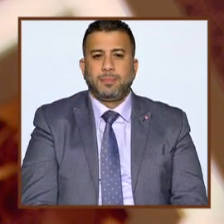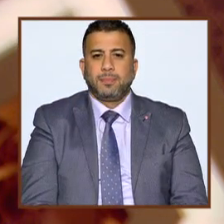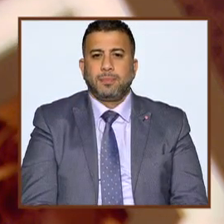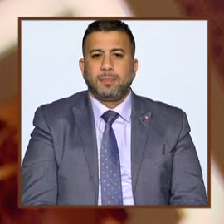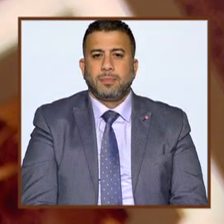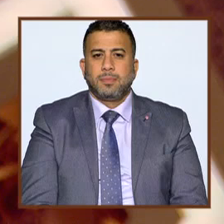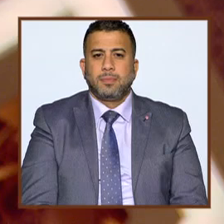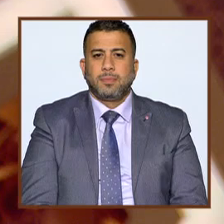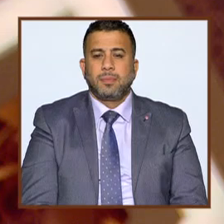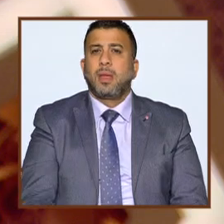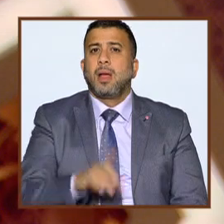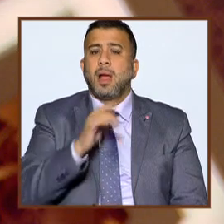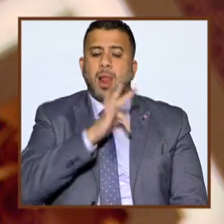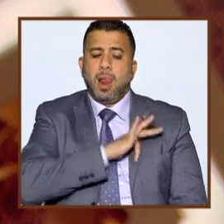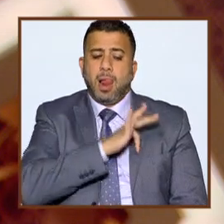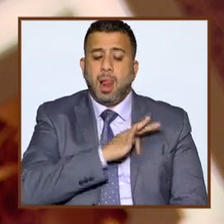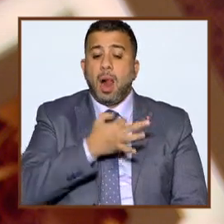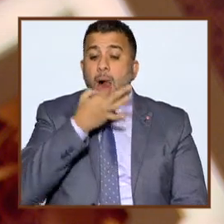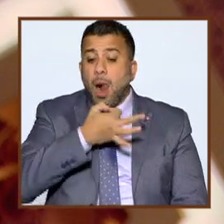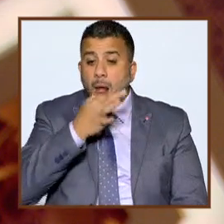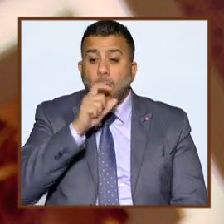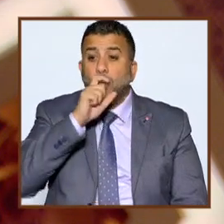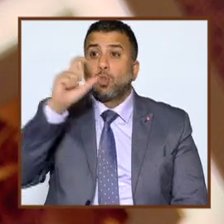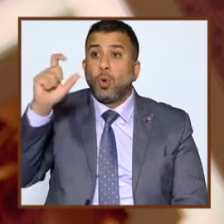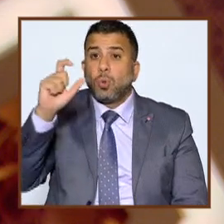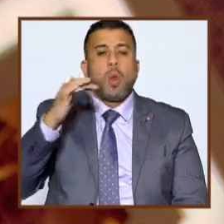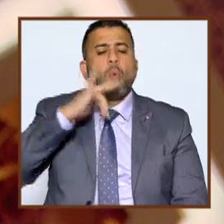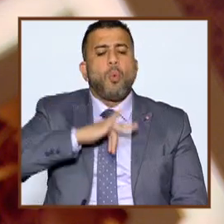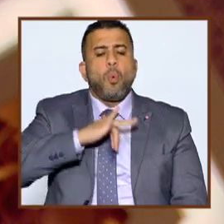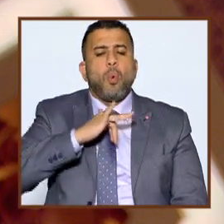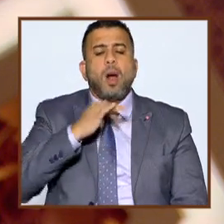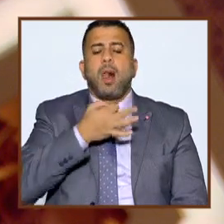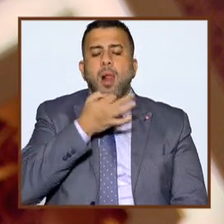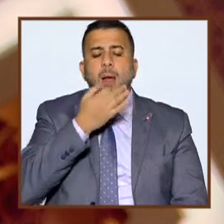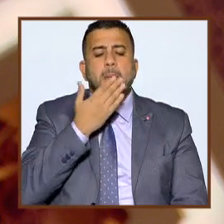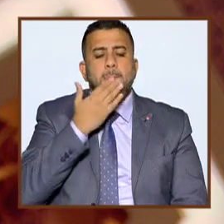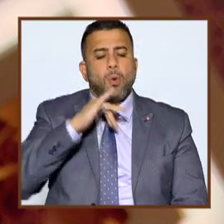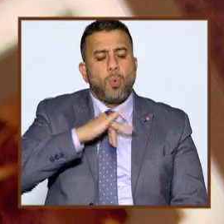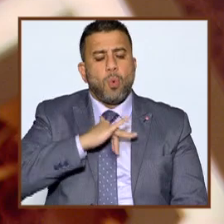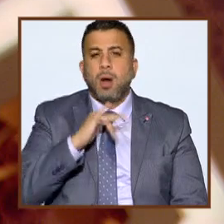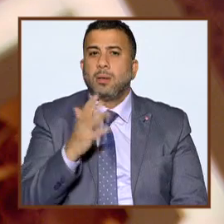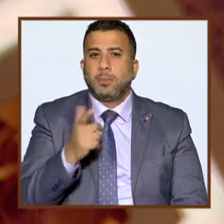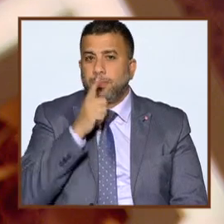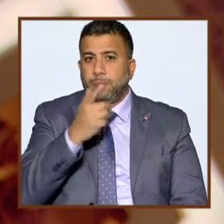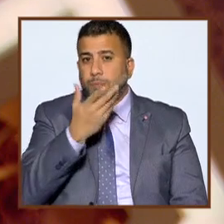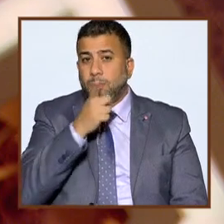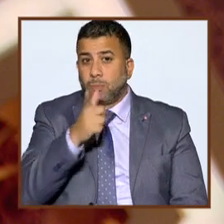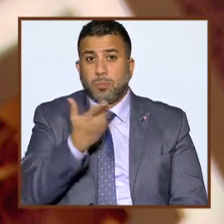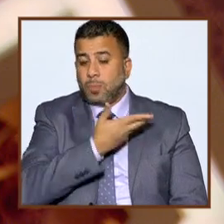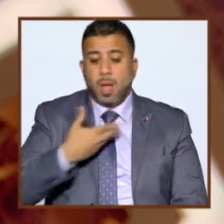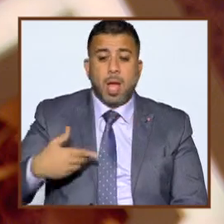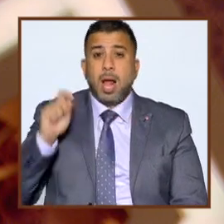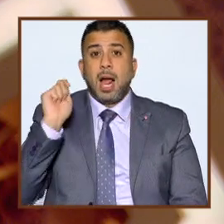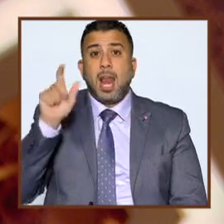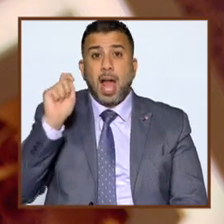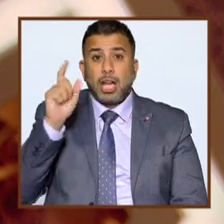التلفظ بها لسانيا أو قلبيا؟ أختي فاطمة من عجمان بارك الله فيك، أولا بالنسبة للحج من شروط صحته